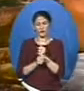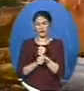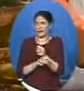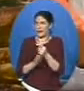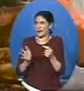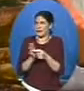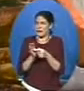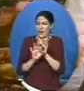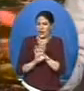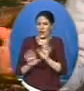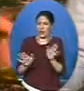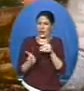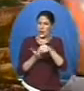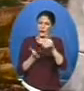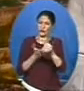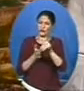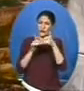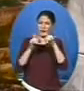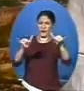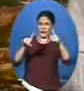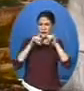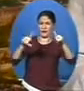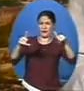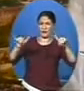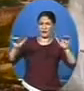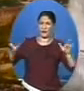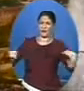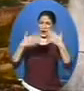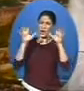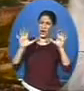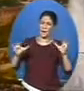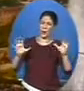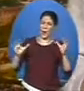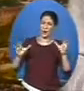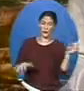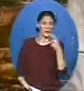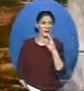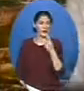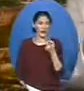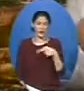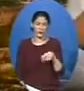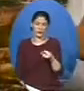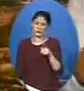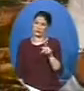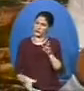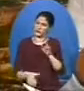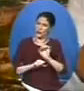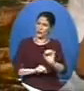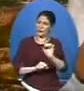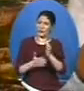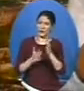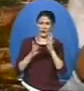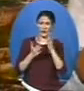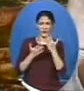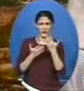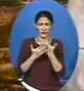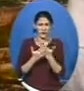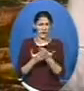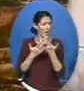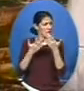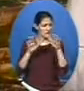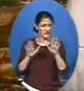התקדמנו לטכנולוגיה של רמקולים כדי לקרוא למתפללים, ואנחנו בעד התפילה ובעד הפולחן ולא נגדו, שלא ישתמשו בטכנולוגיות חדשות יותר,